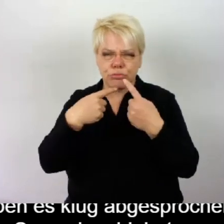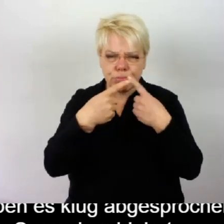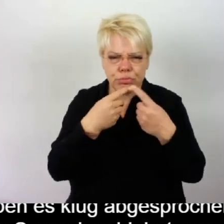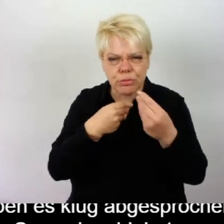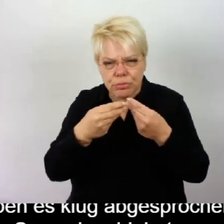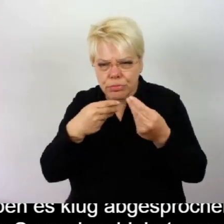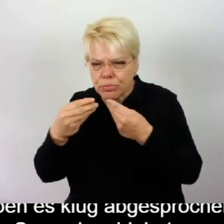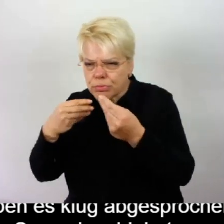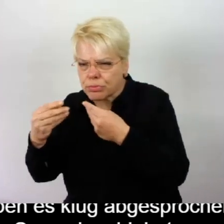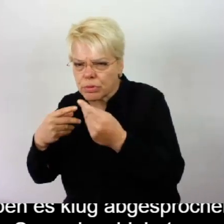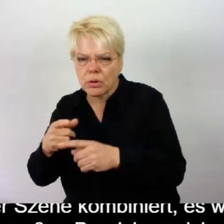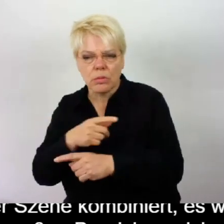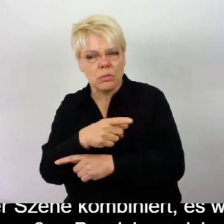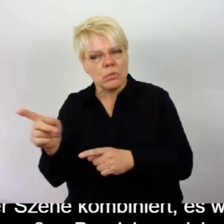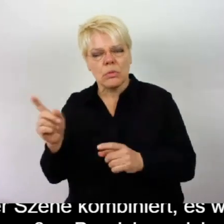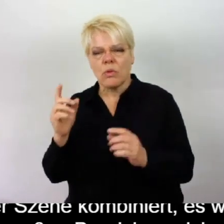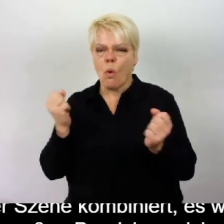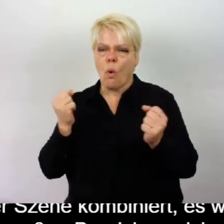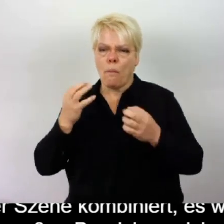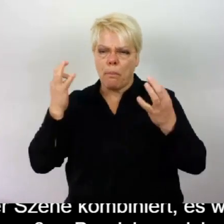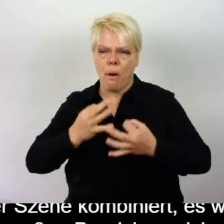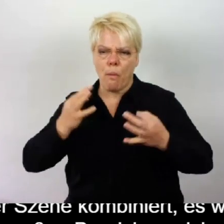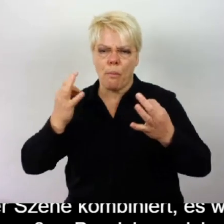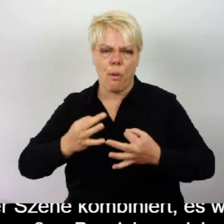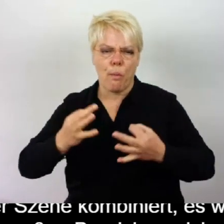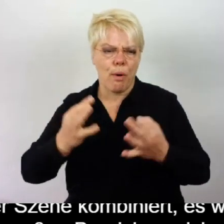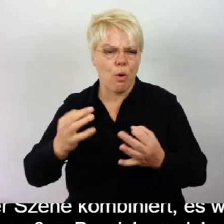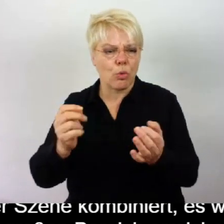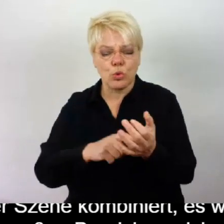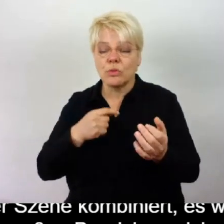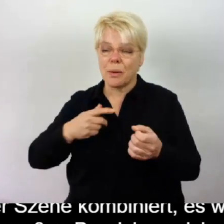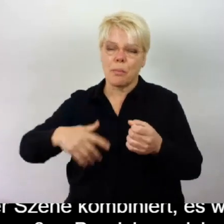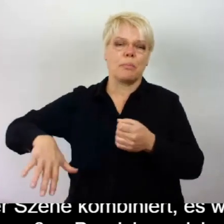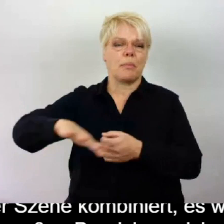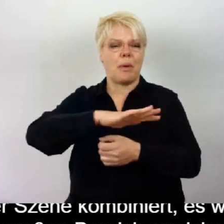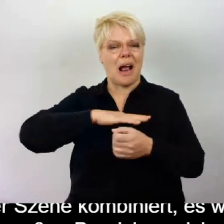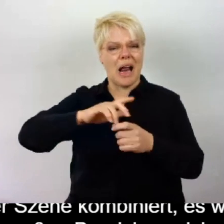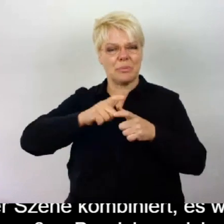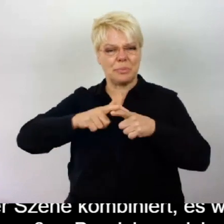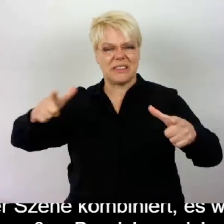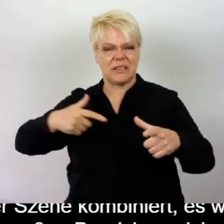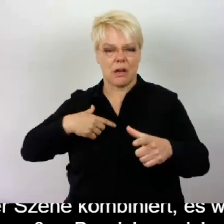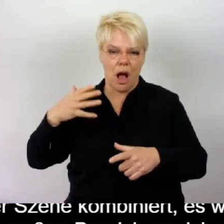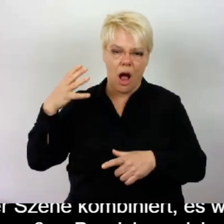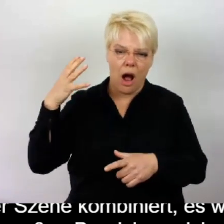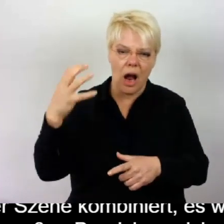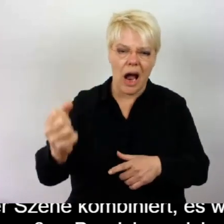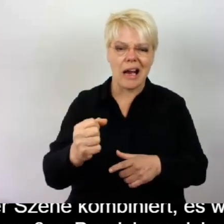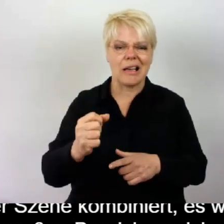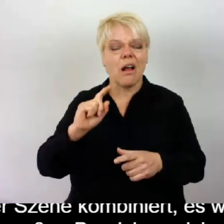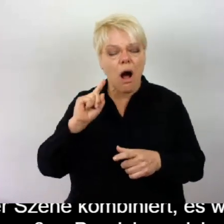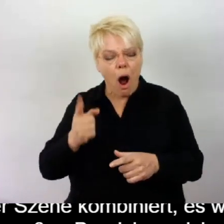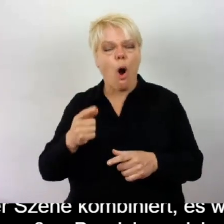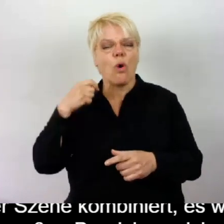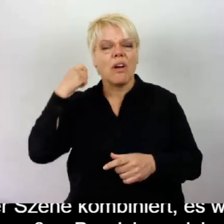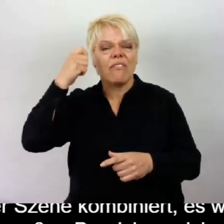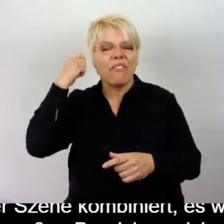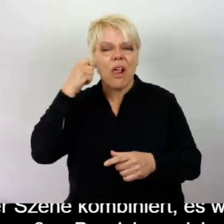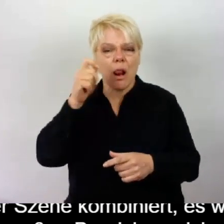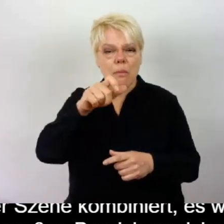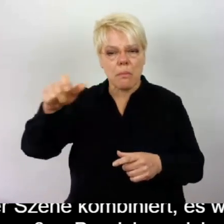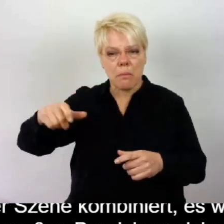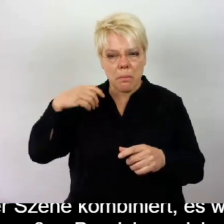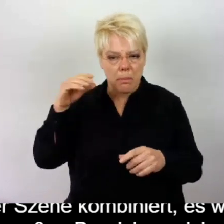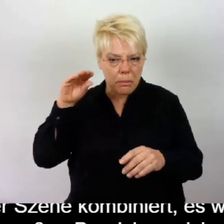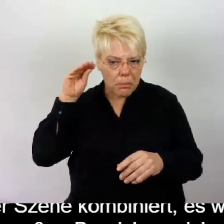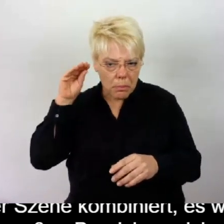Künstlersozialkasse ist also kein Muss mehr, aber schon ein sehr valides Kriterium. Und wir werden eben diesen Kreis auf diejenigen erweitern, die theoretisch Mitglied